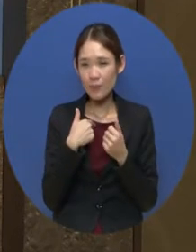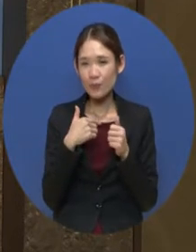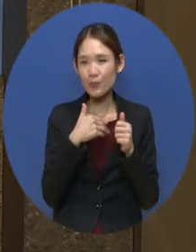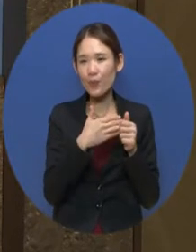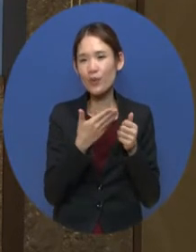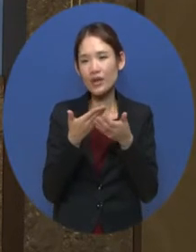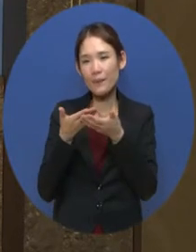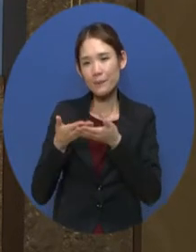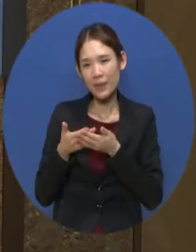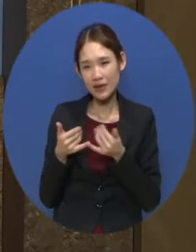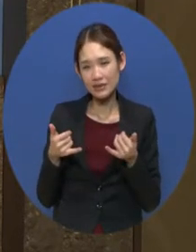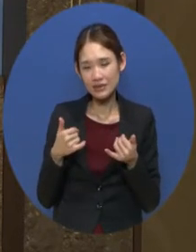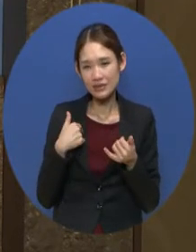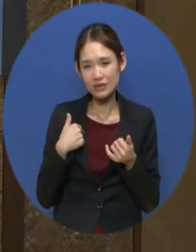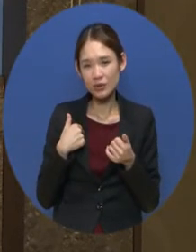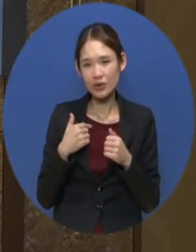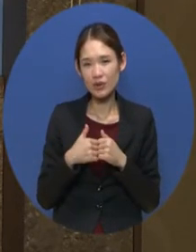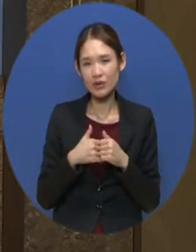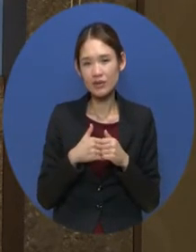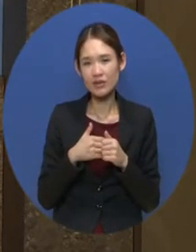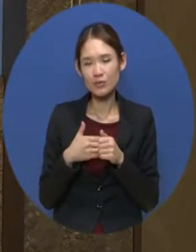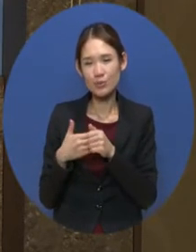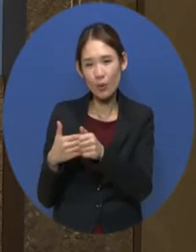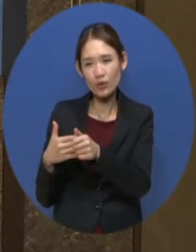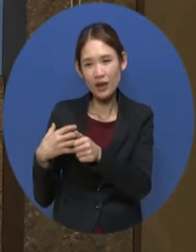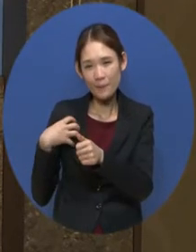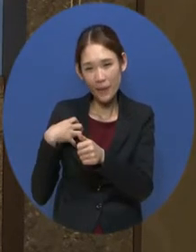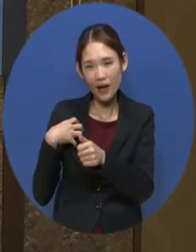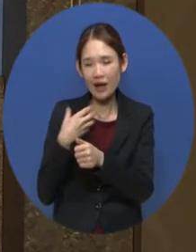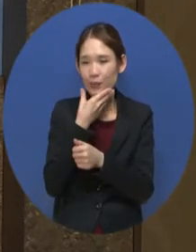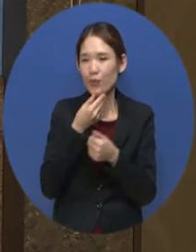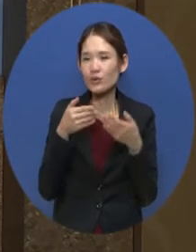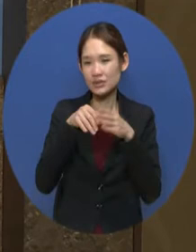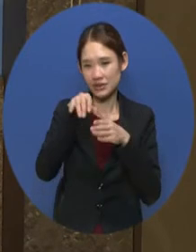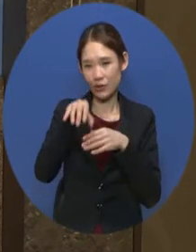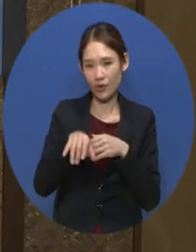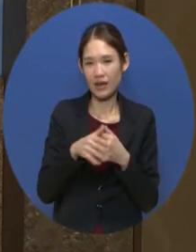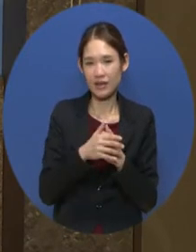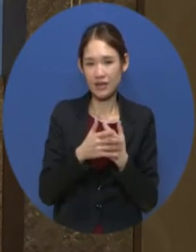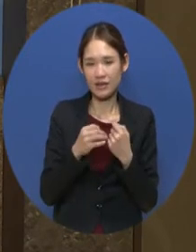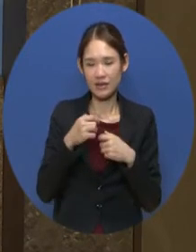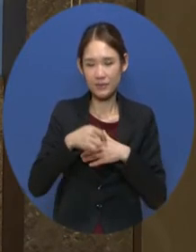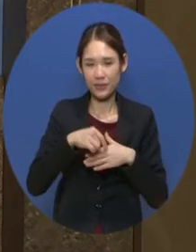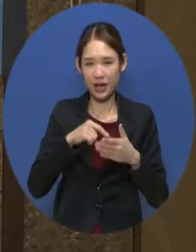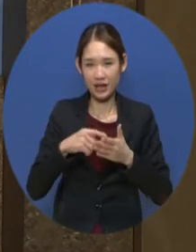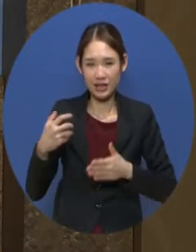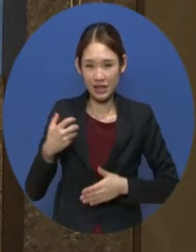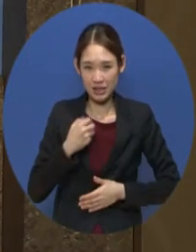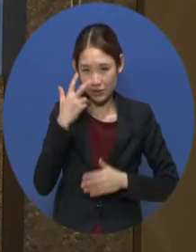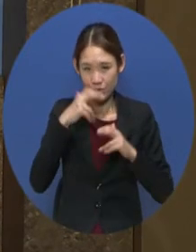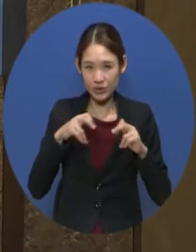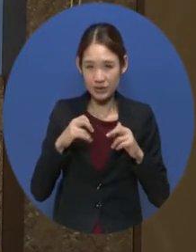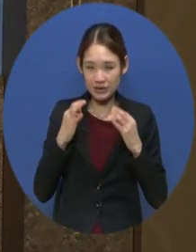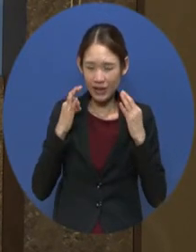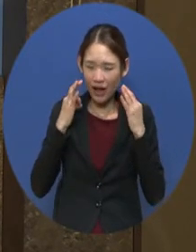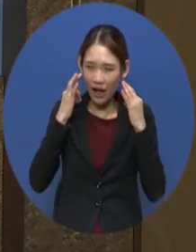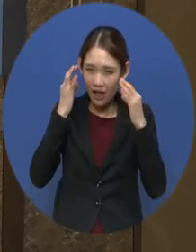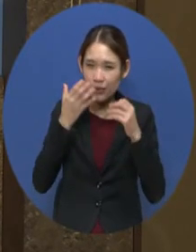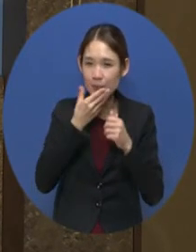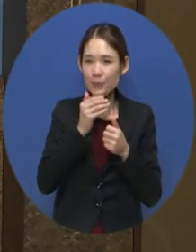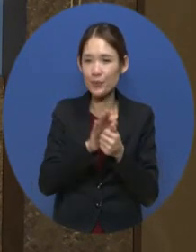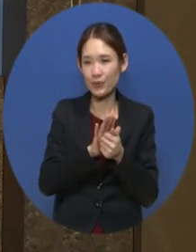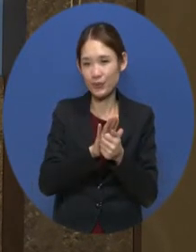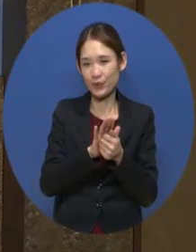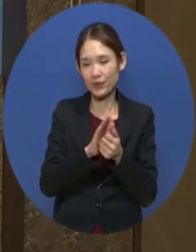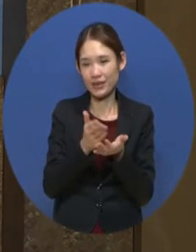그러한 저희 그 보냄을 받은 복지관이라는 어떤 마인드를 가지고 시각장애인들에게 최선을 다해서 복지